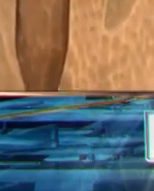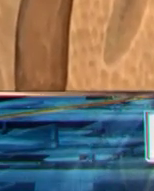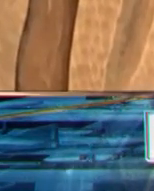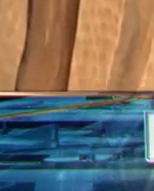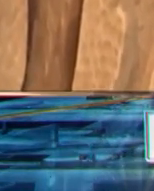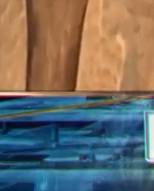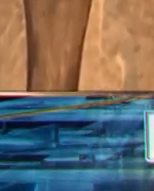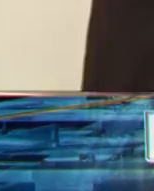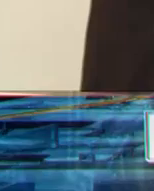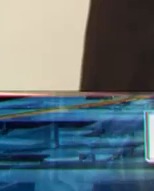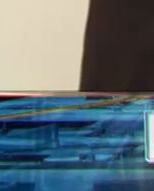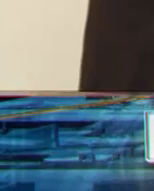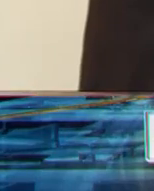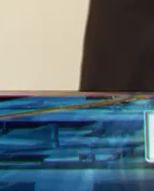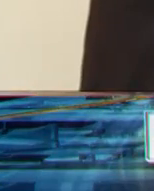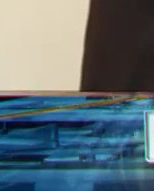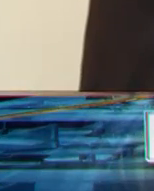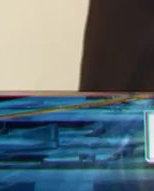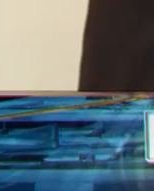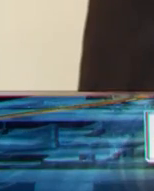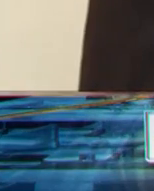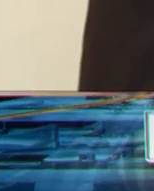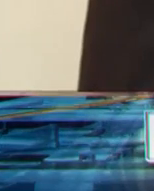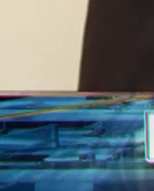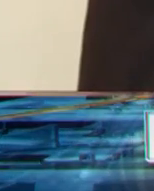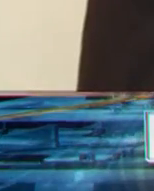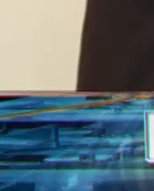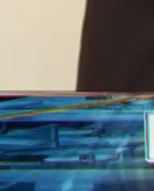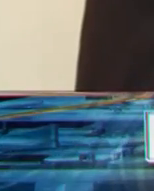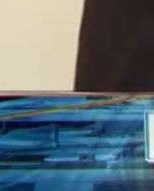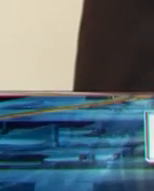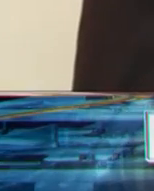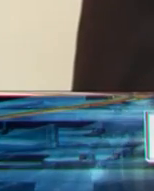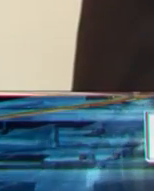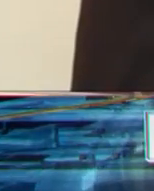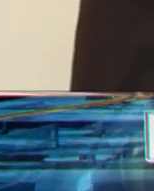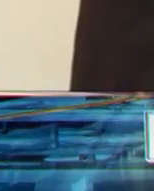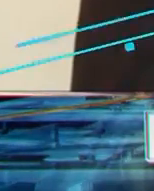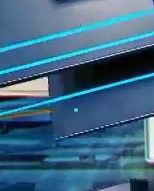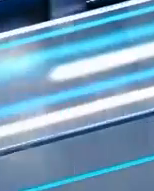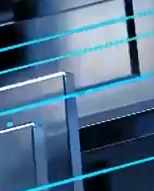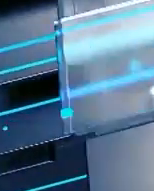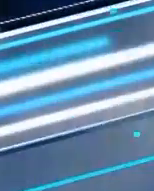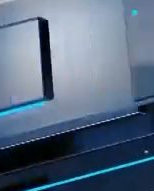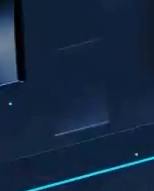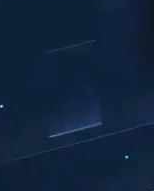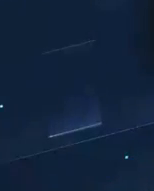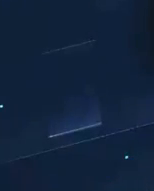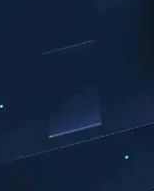мақсаты ерлікпен қаза тапқан біздің ата-бабаларымыздың рухтарына бас ию.